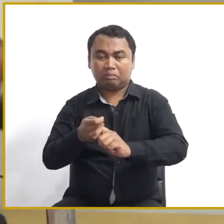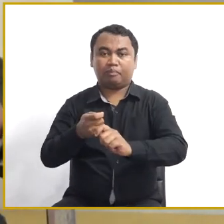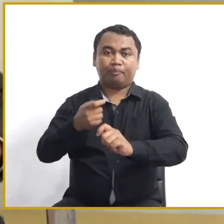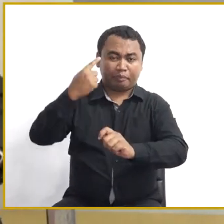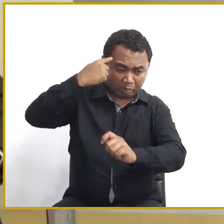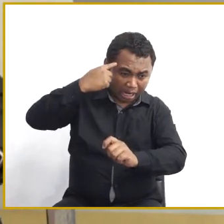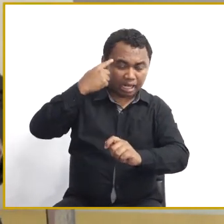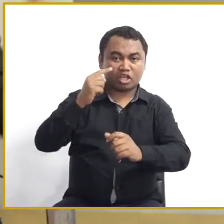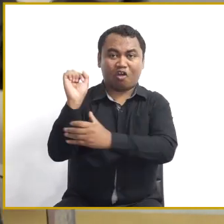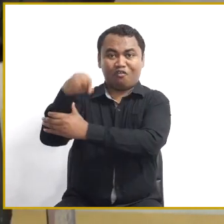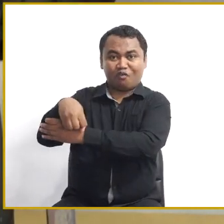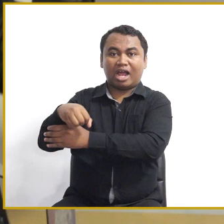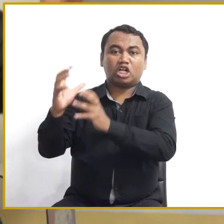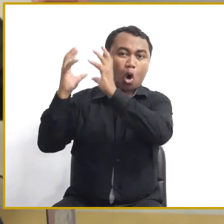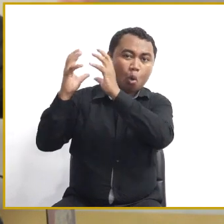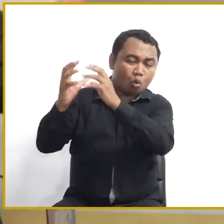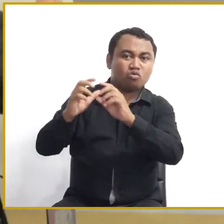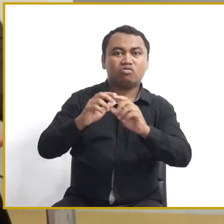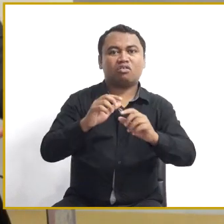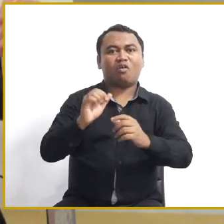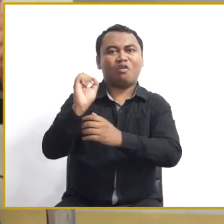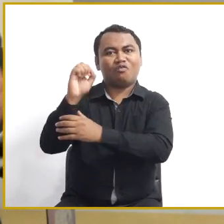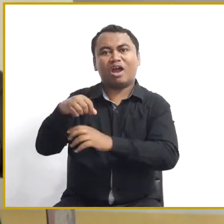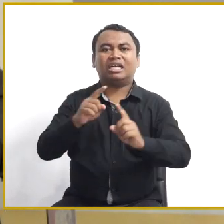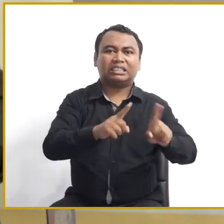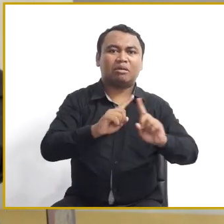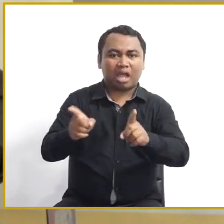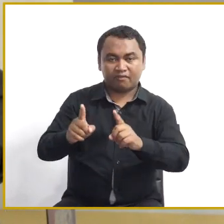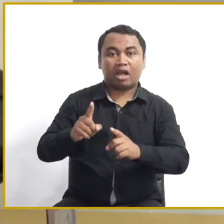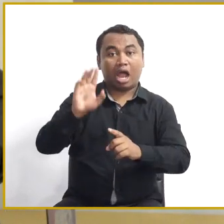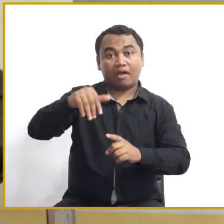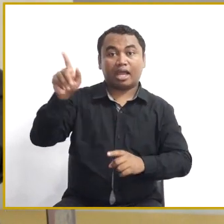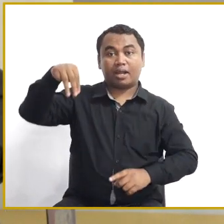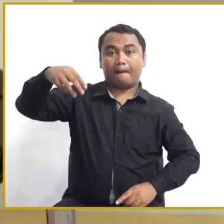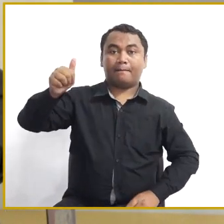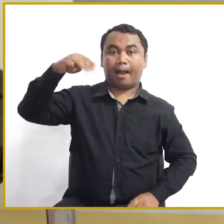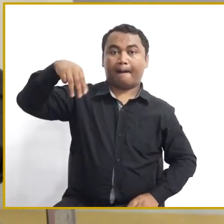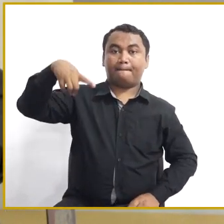ni, voca de retreta, vane mapkune, anabarana de savon.